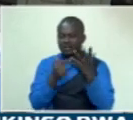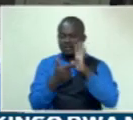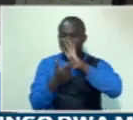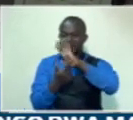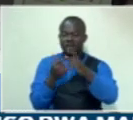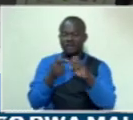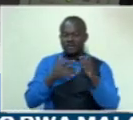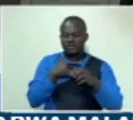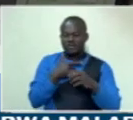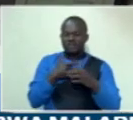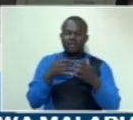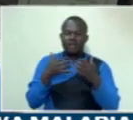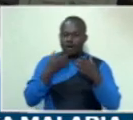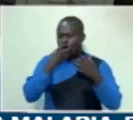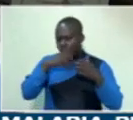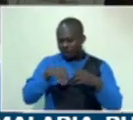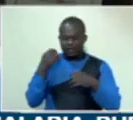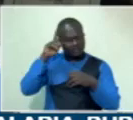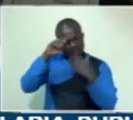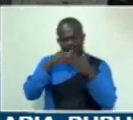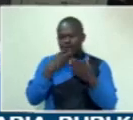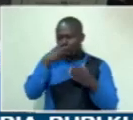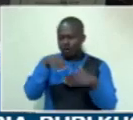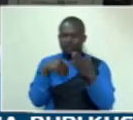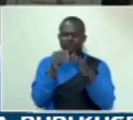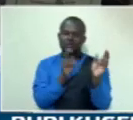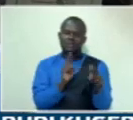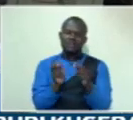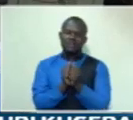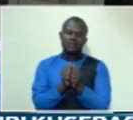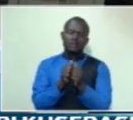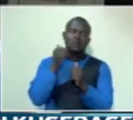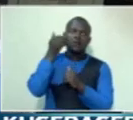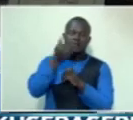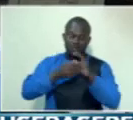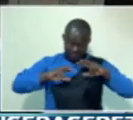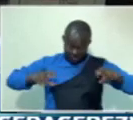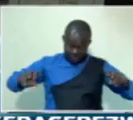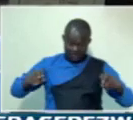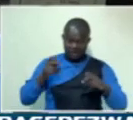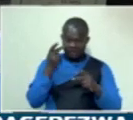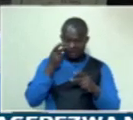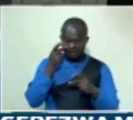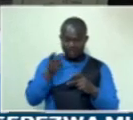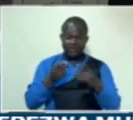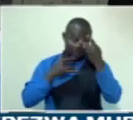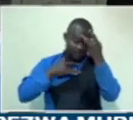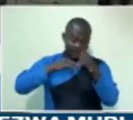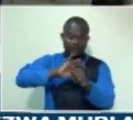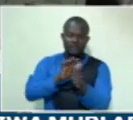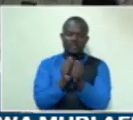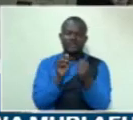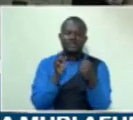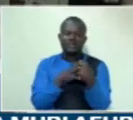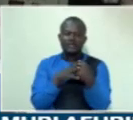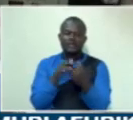gusa numvaga umubiri wanjye ushyushye ariko nkagira ngo n'ubushyuhe busanzwe rero nibwo nipimishije basanga ari COVID